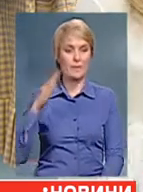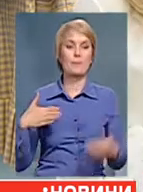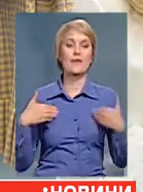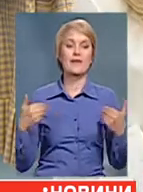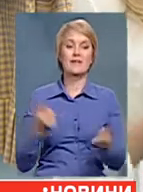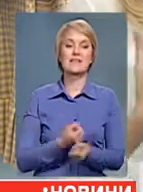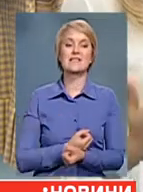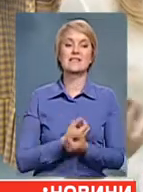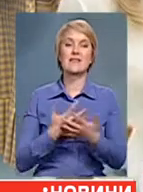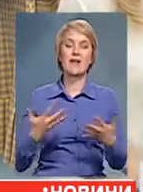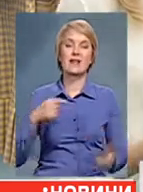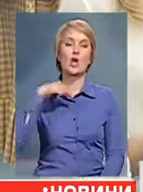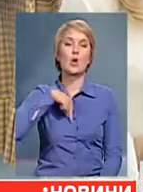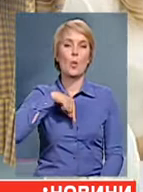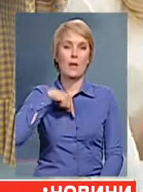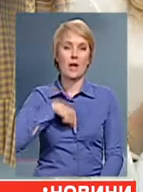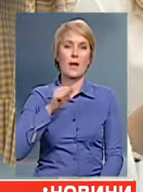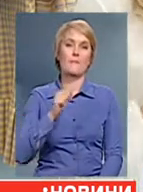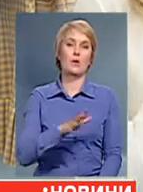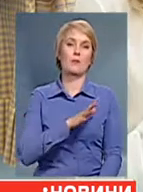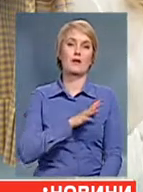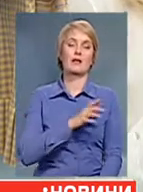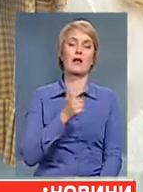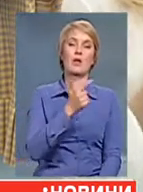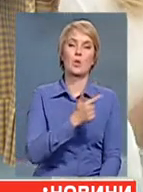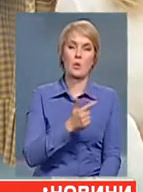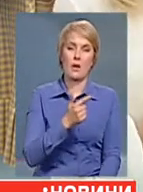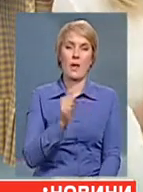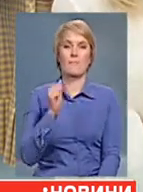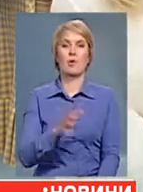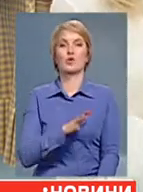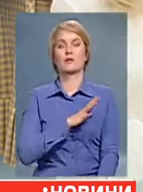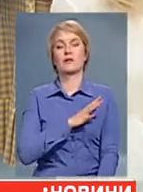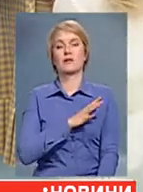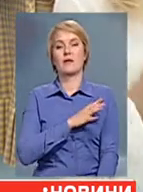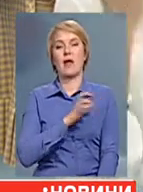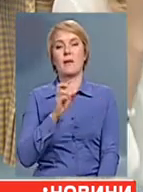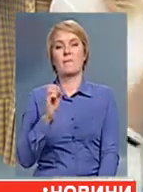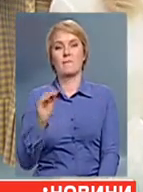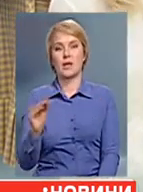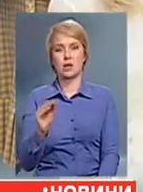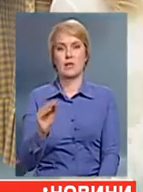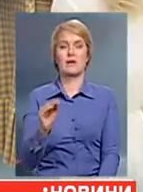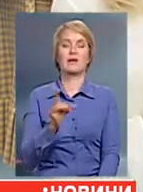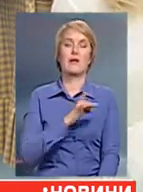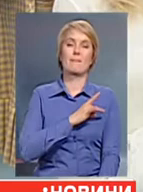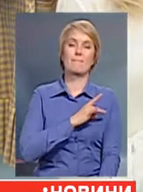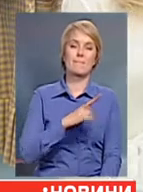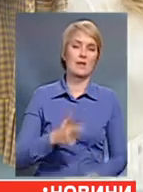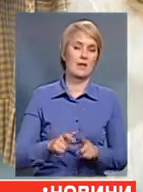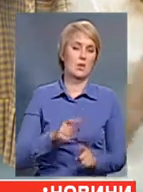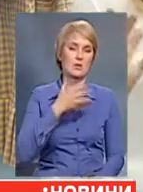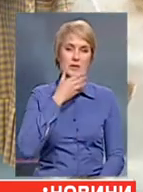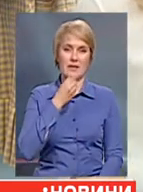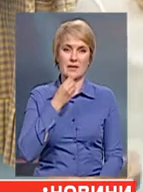приветствуються світлі рубашки. Це може бути голуба, це може бути бежева, біла, дуже